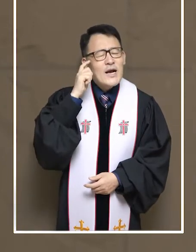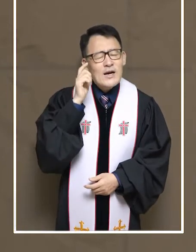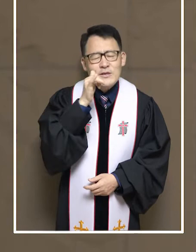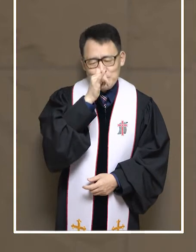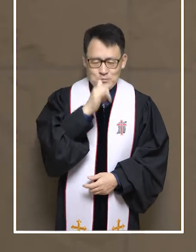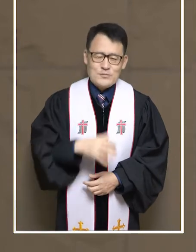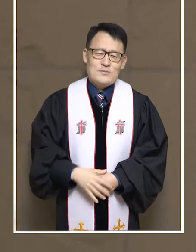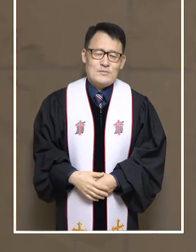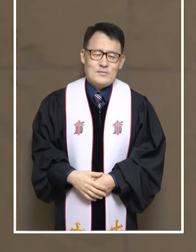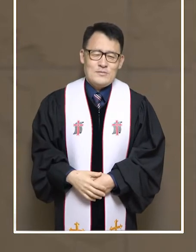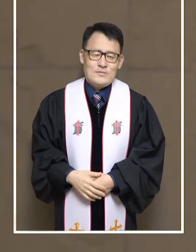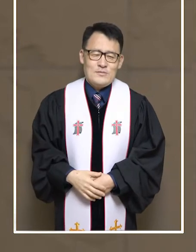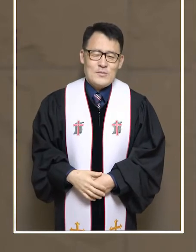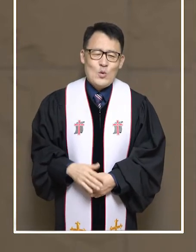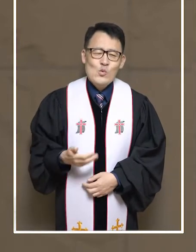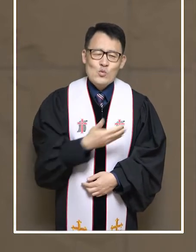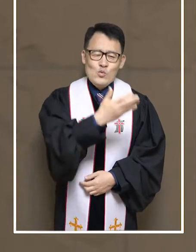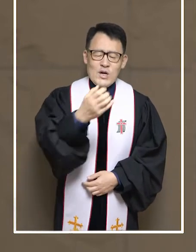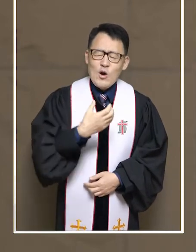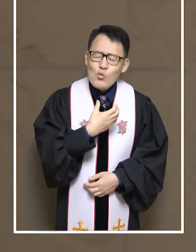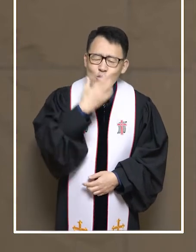묻고 싶은 생각이 있는 것이죠.